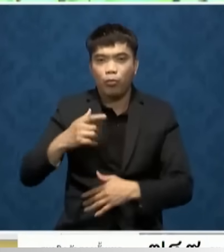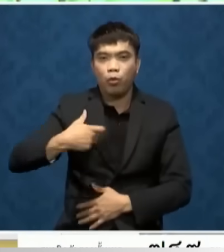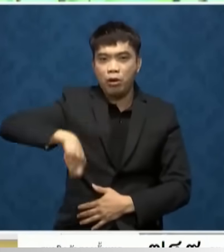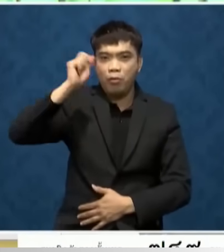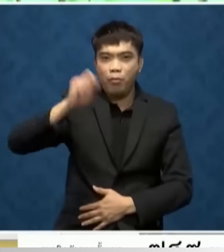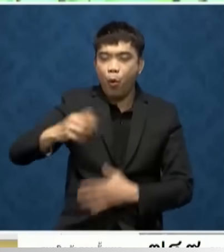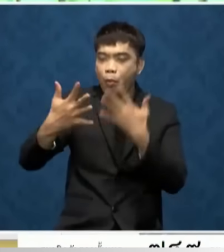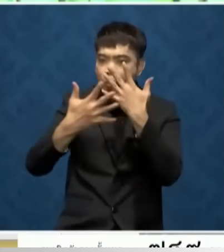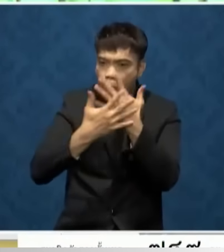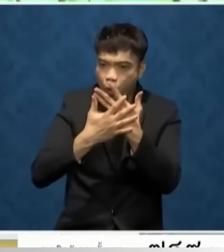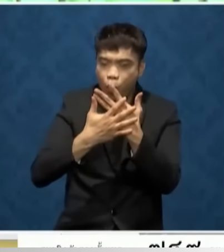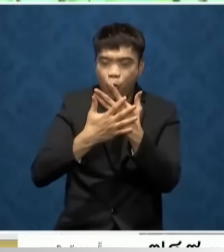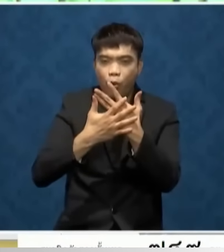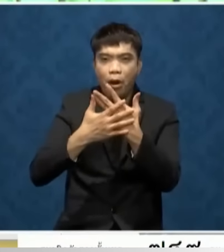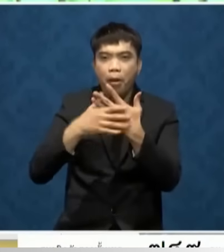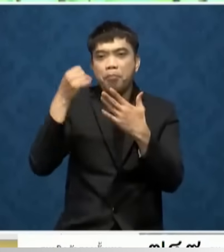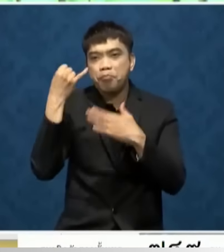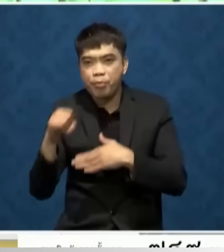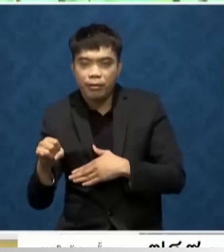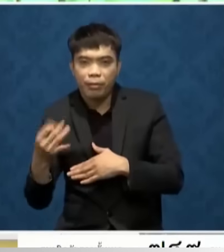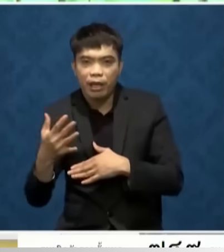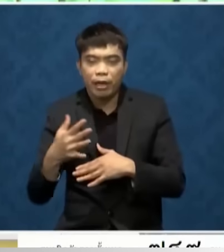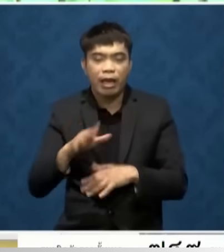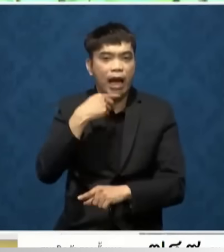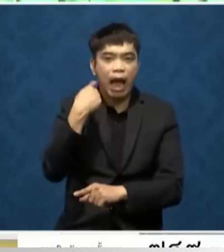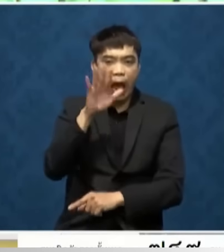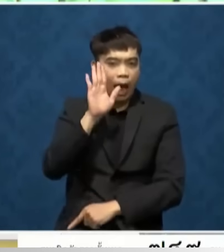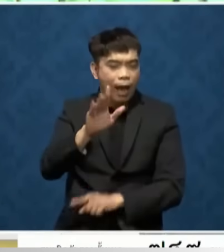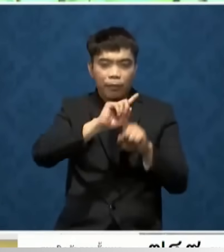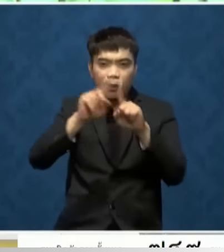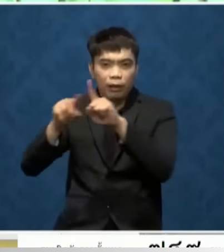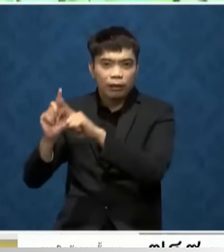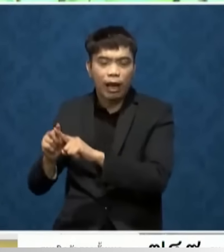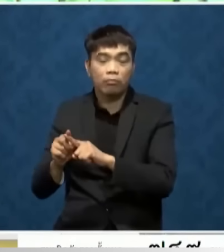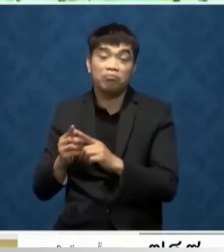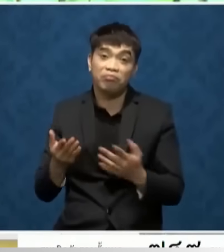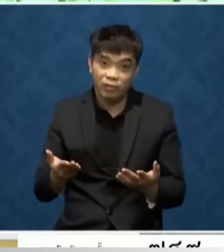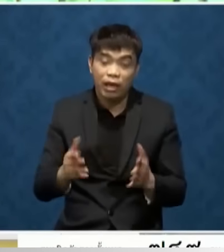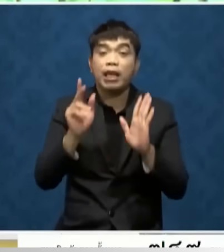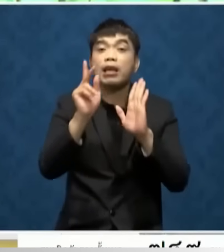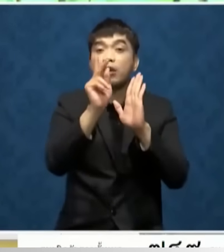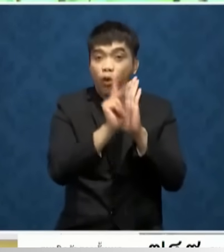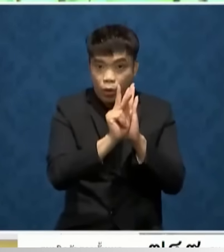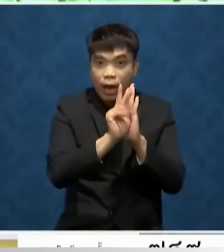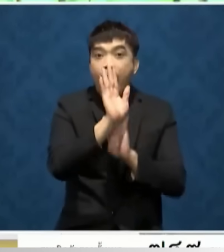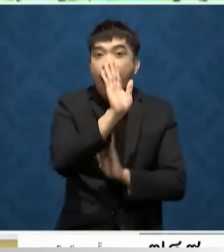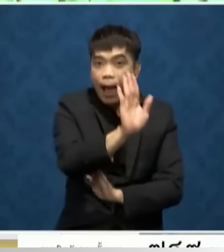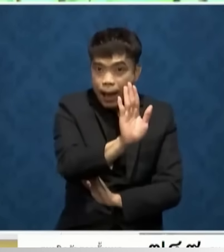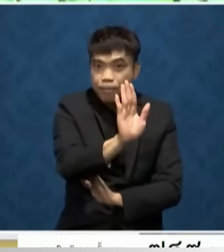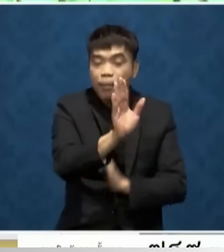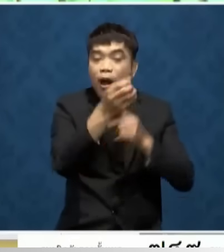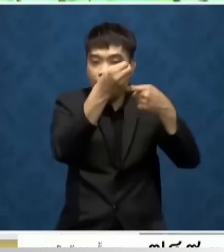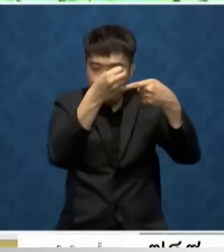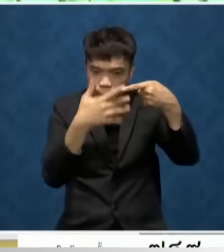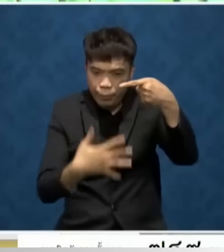ถูกคุมขังต้องไม่เป็นบุคคลที่อยู่ในระหว่างต้องห้ามแต่เอาล่ะครับเฉพาะกรณีของคุ